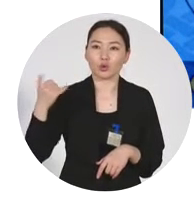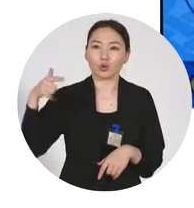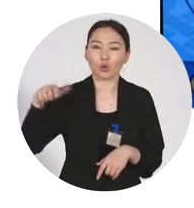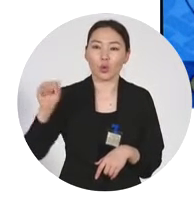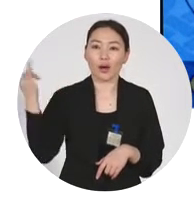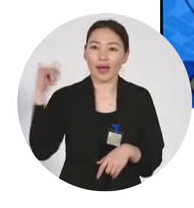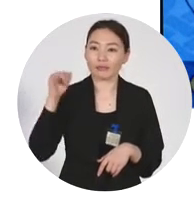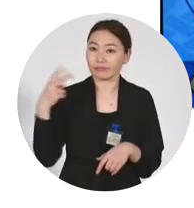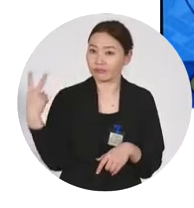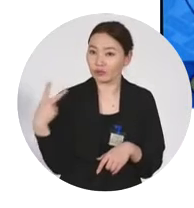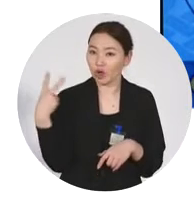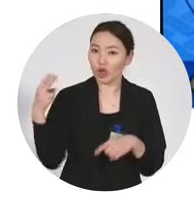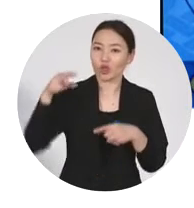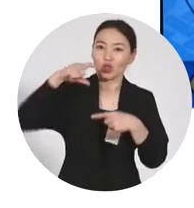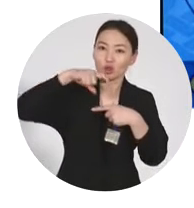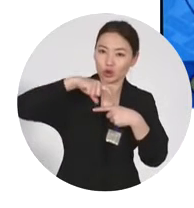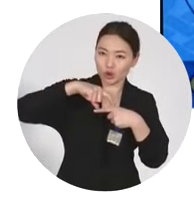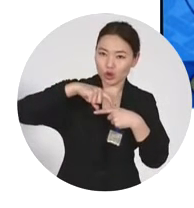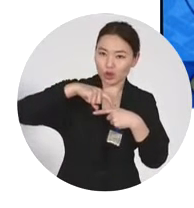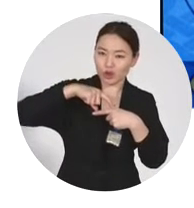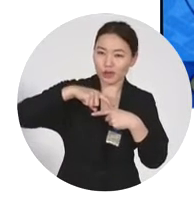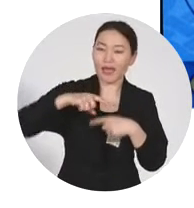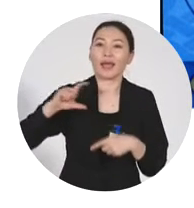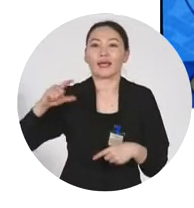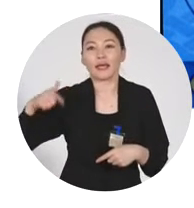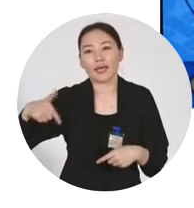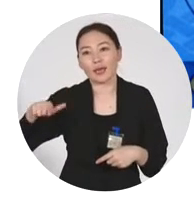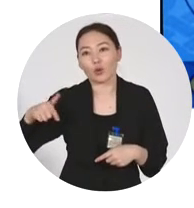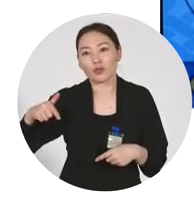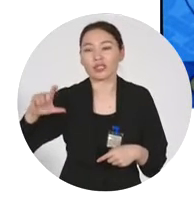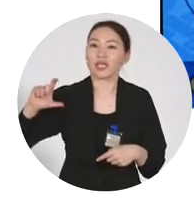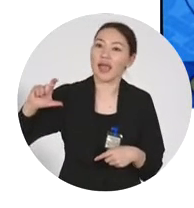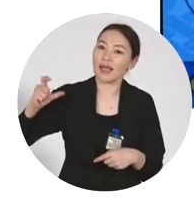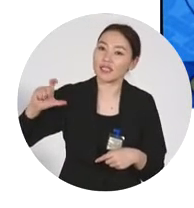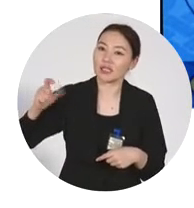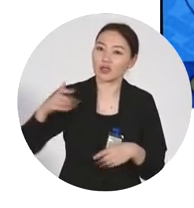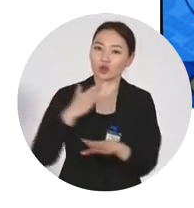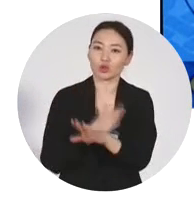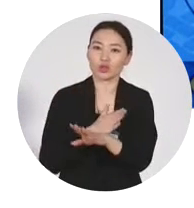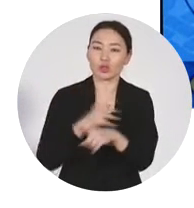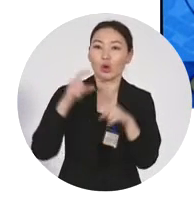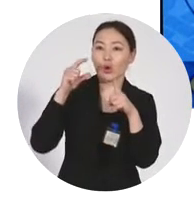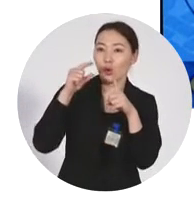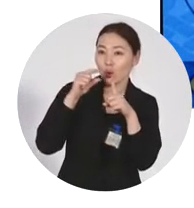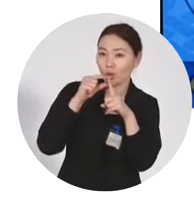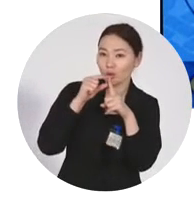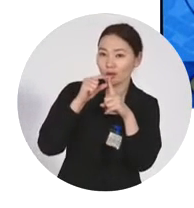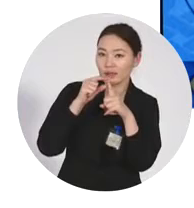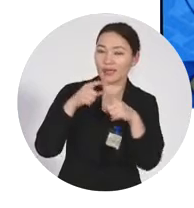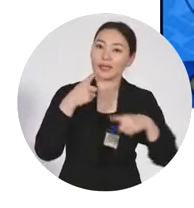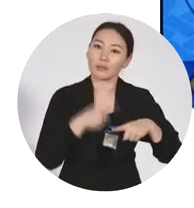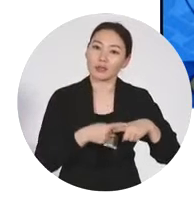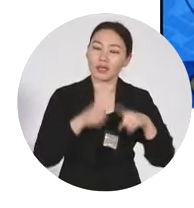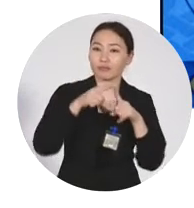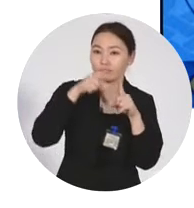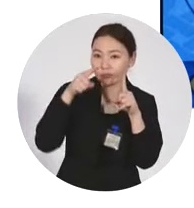нөхцлүүдийг гийгүүлэгч болон ишгээр төгссөн үгэн залгахдаа, үйл үгэн залгахдаа гидс жийрэлэхгүй